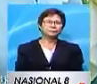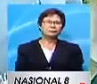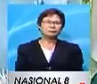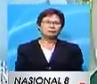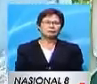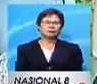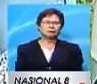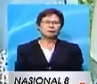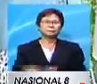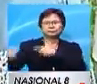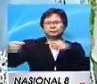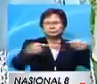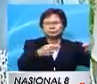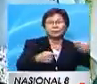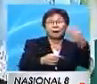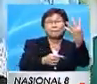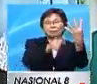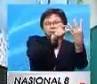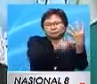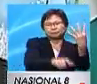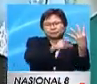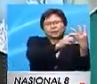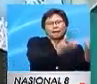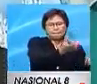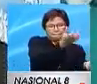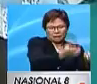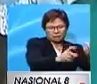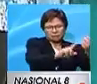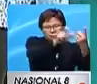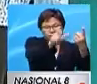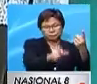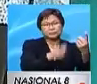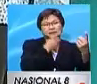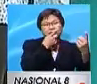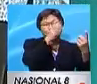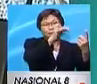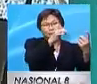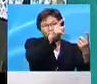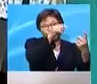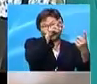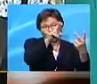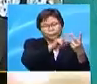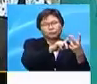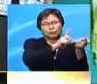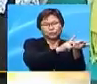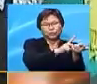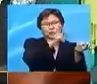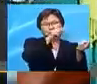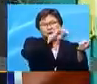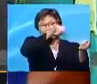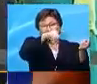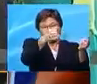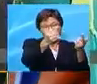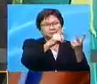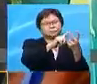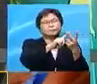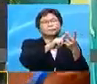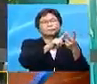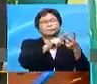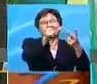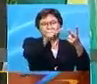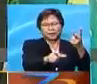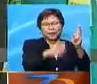SPR pertandingan empat penjuru di antara calon barisan nasional Datin masra Mohamad Yazid Dr Naji Hatu Salleh